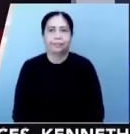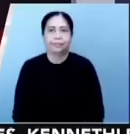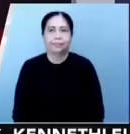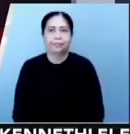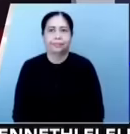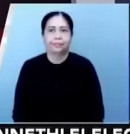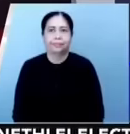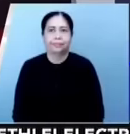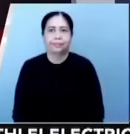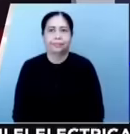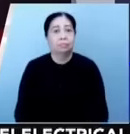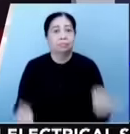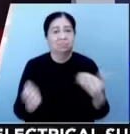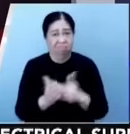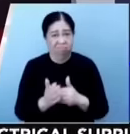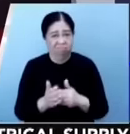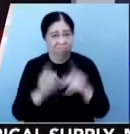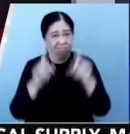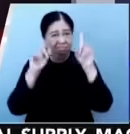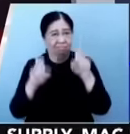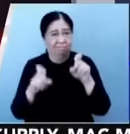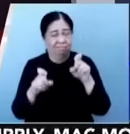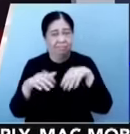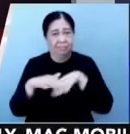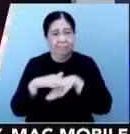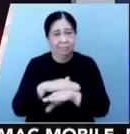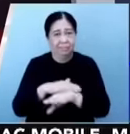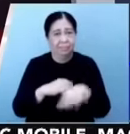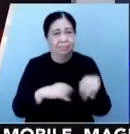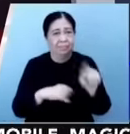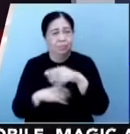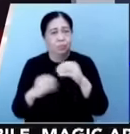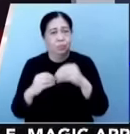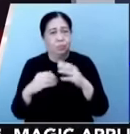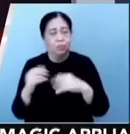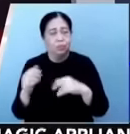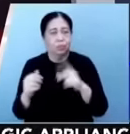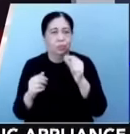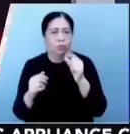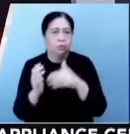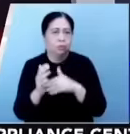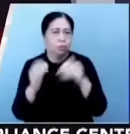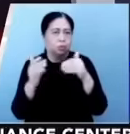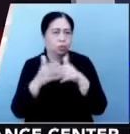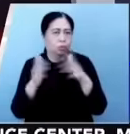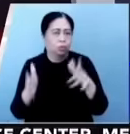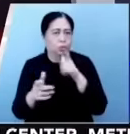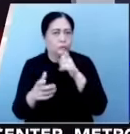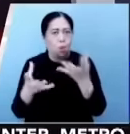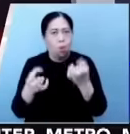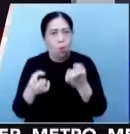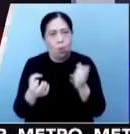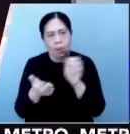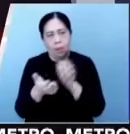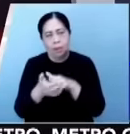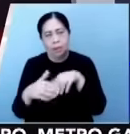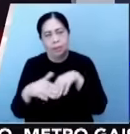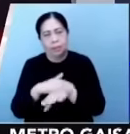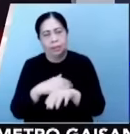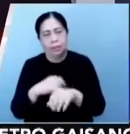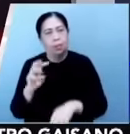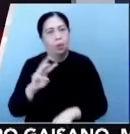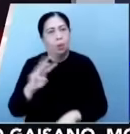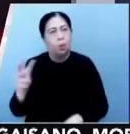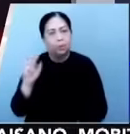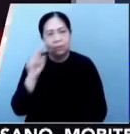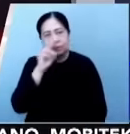Uulit sa pagkuha ng admission test, ang mahigit 20,000 estudyanteng nais makapasok sa West Visayas